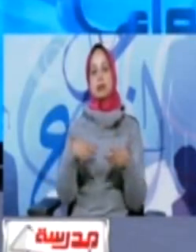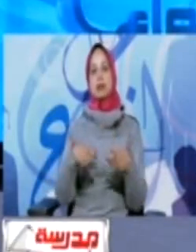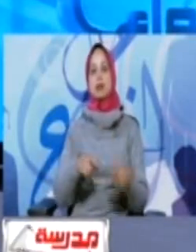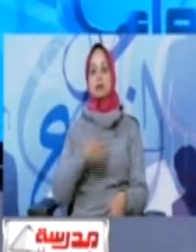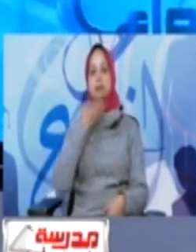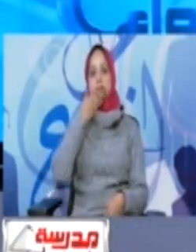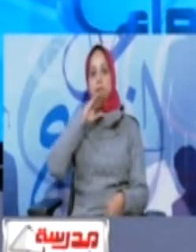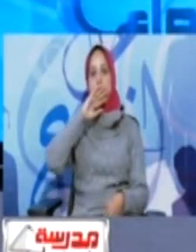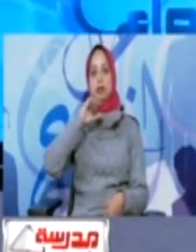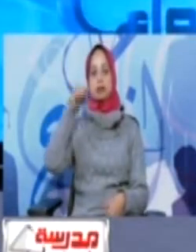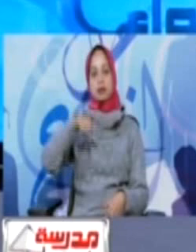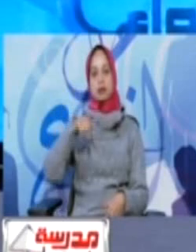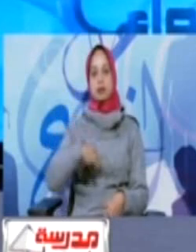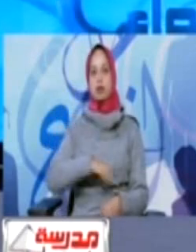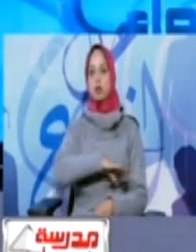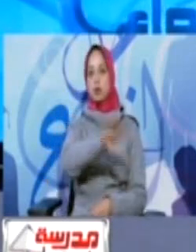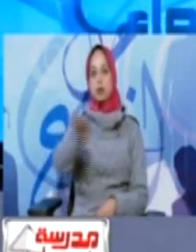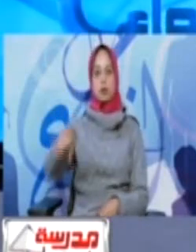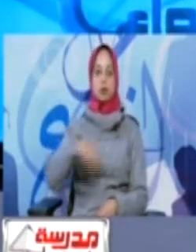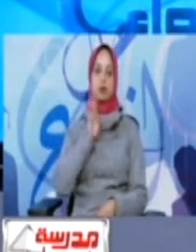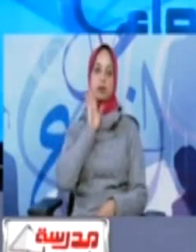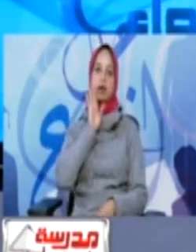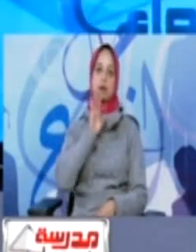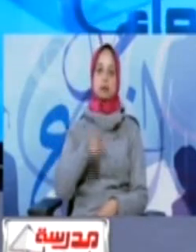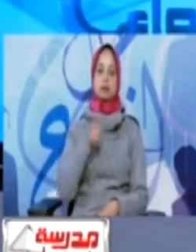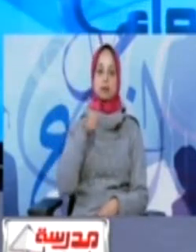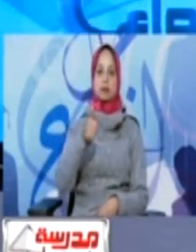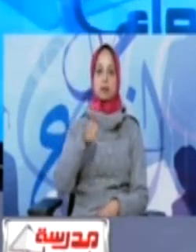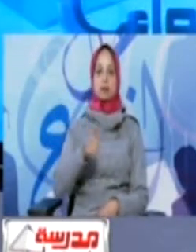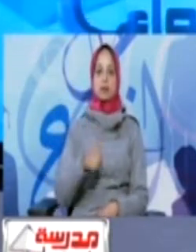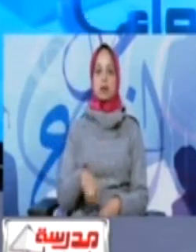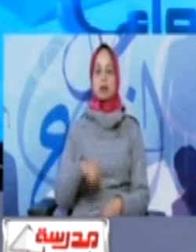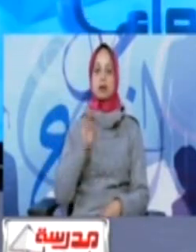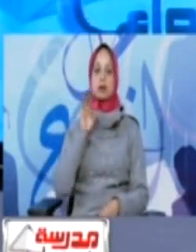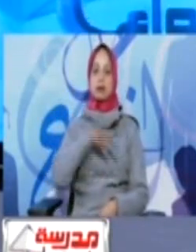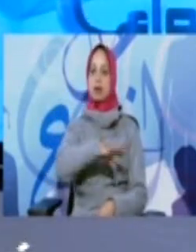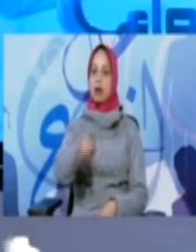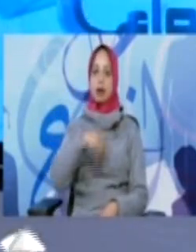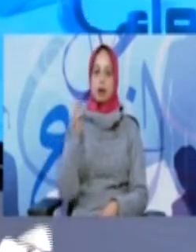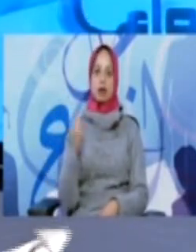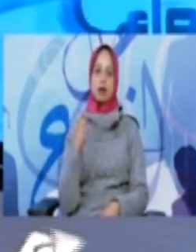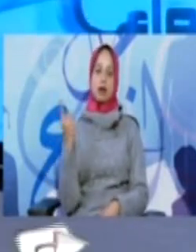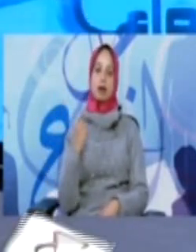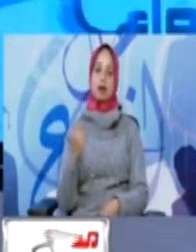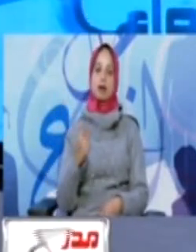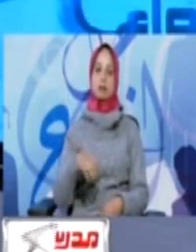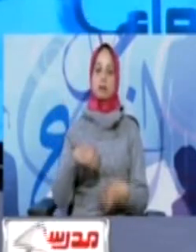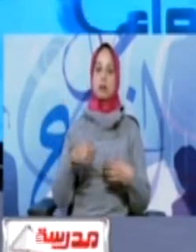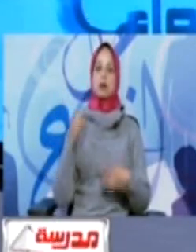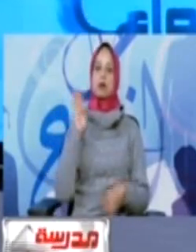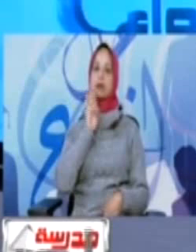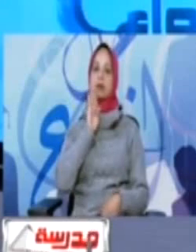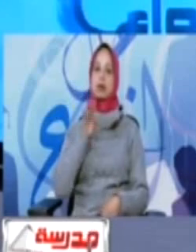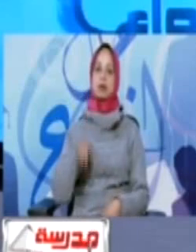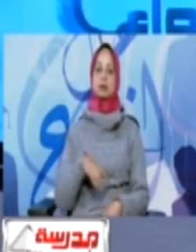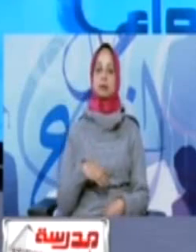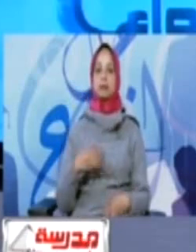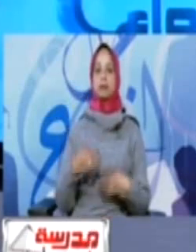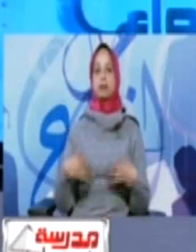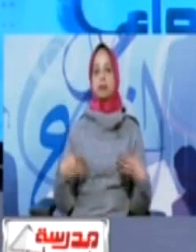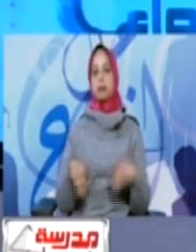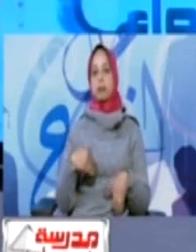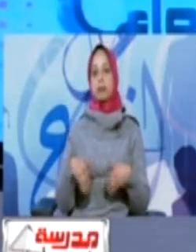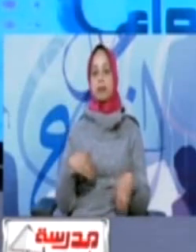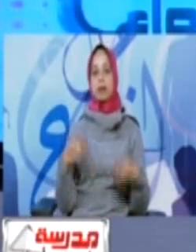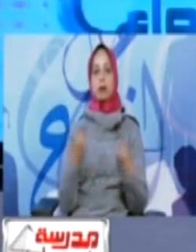لله بقت بتلبي رغبات الجميع، سواء في التعليم النظامي العام وسواء في التعليم ذو الاحتياجات الخاصة. بنشكر الفكرة